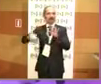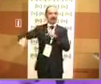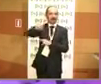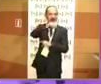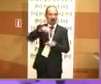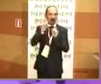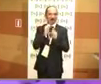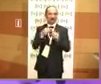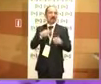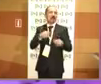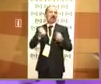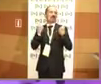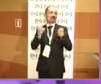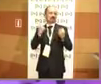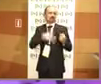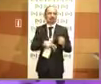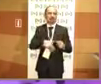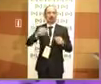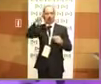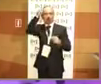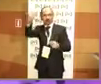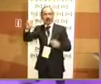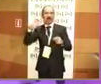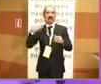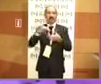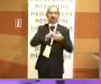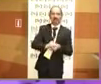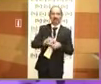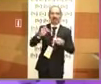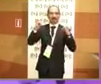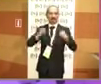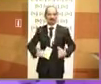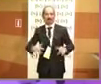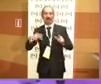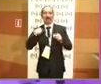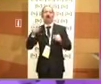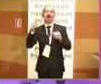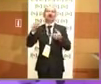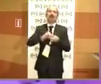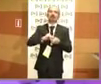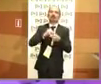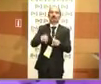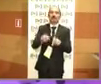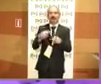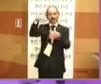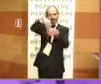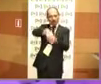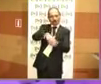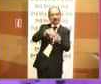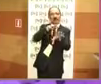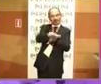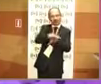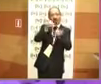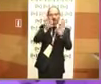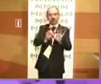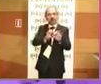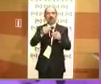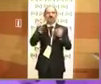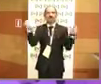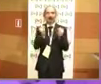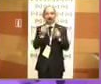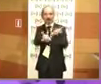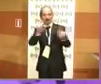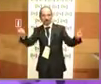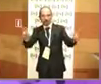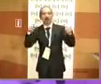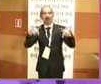le forze sociali, culturali, associative, civiche della società, con spirito aperto e inclusivo, senza paura. Io propongo che